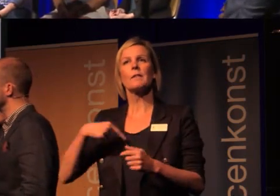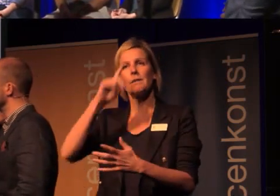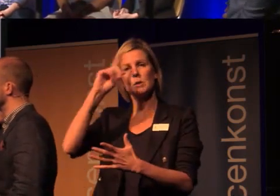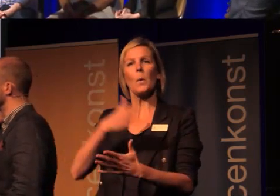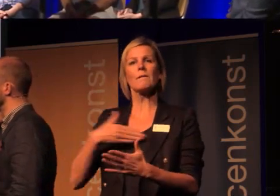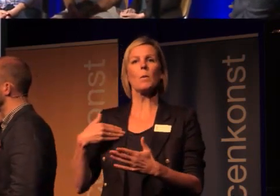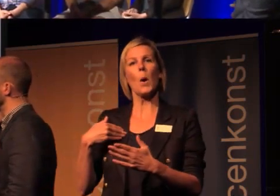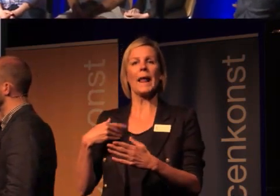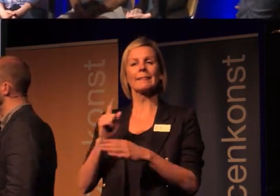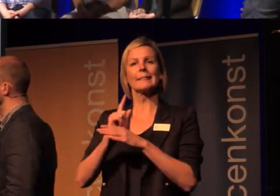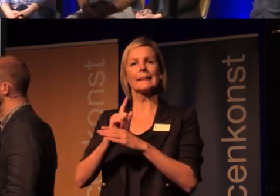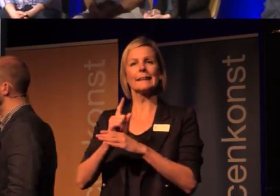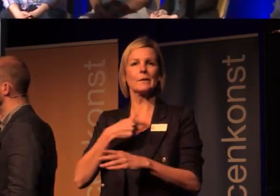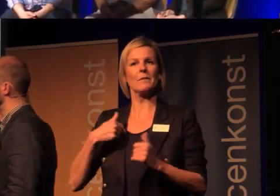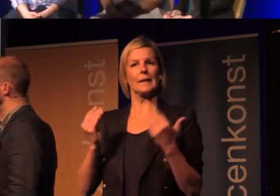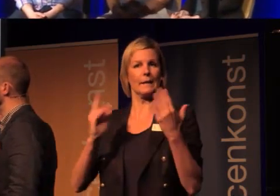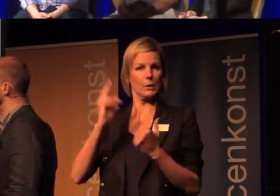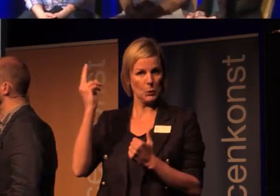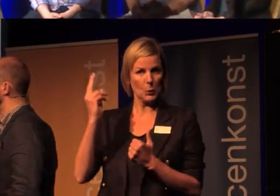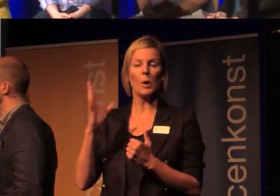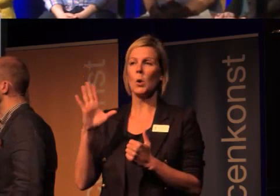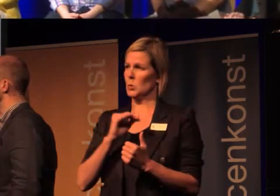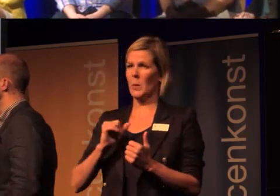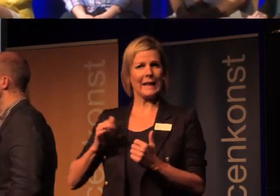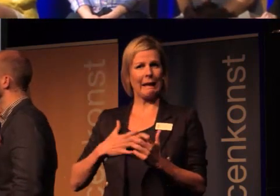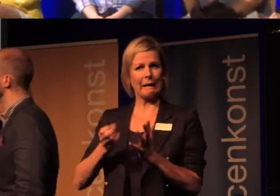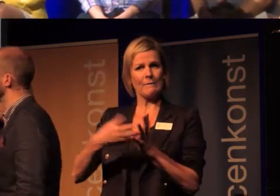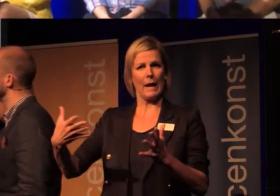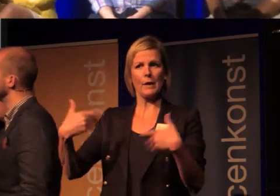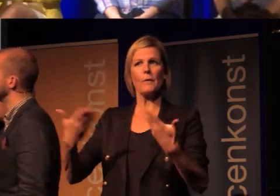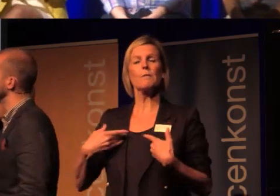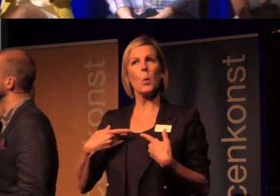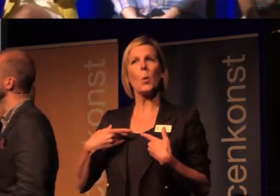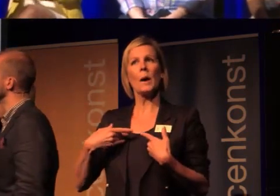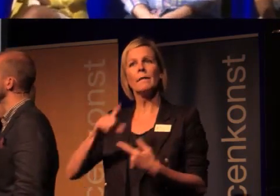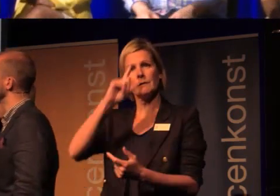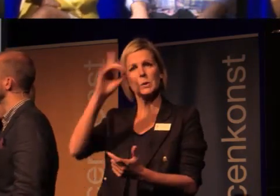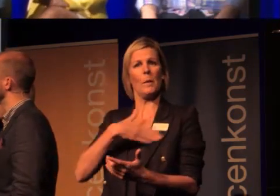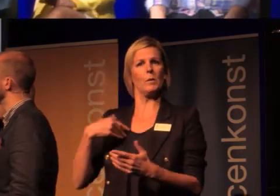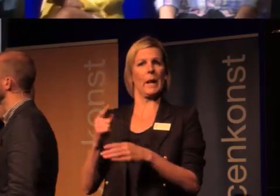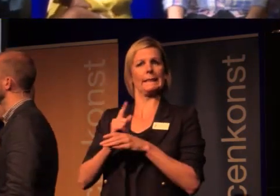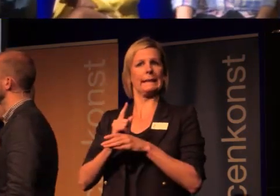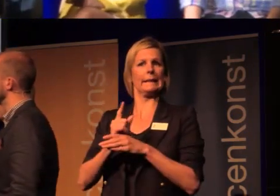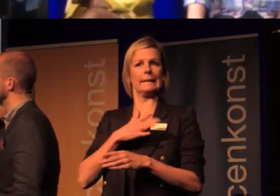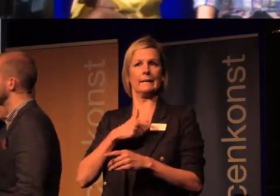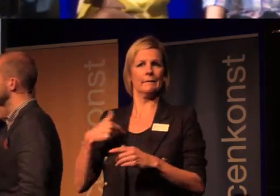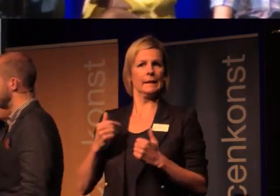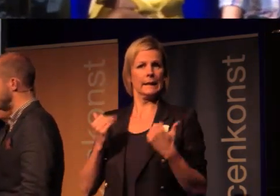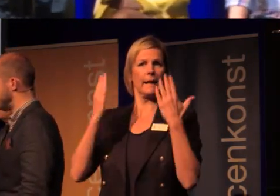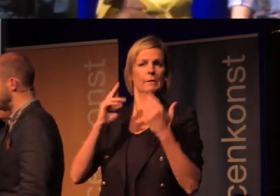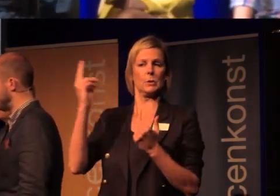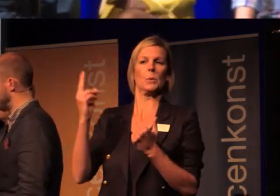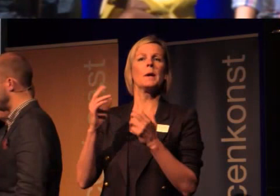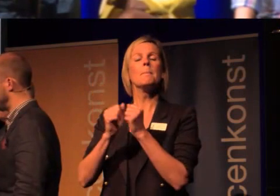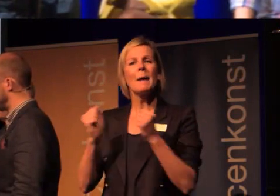och det tycker jag har ett värde i sig själv att man kan En förutsättning för att det ska fungera,